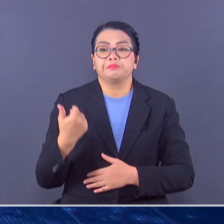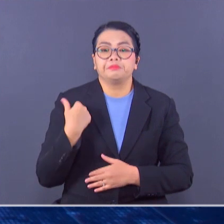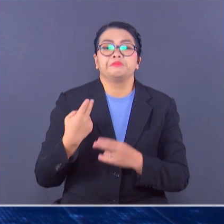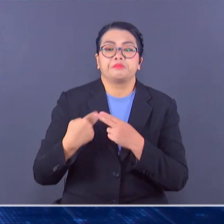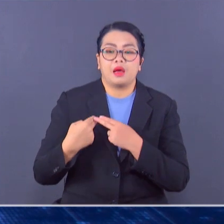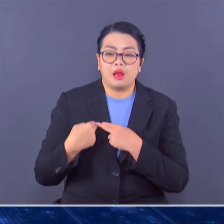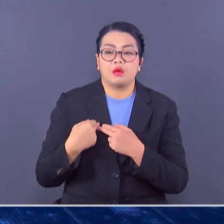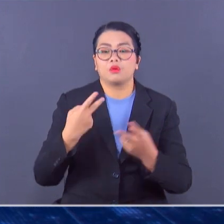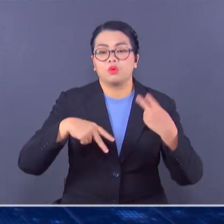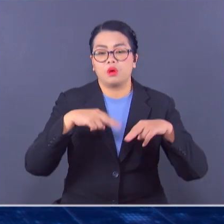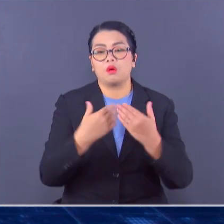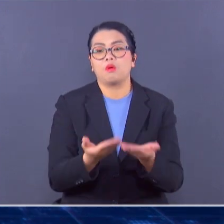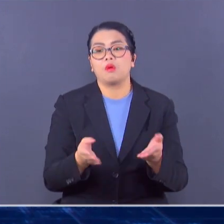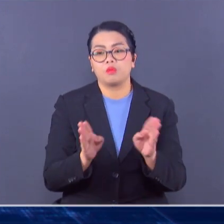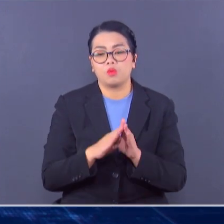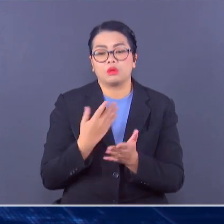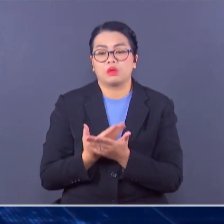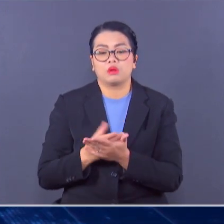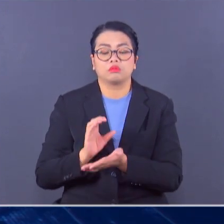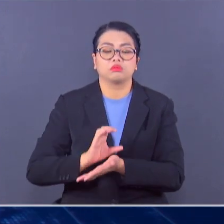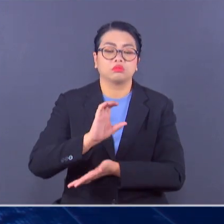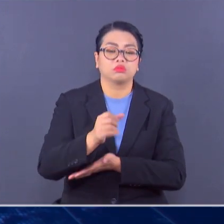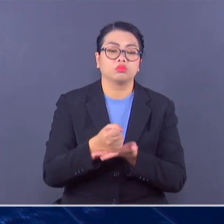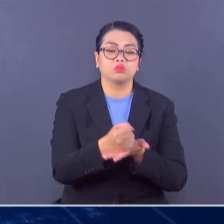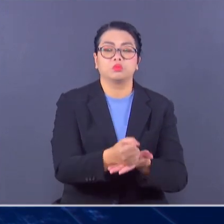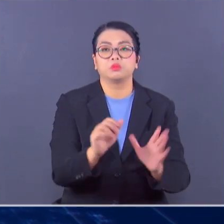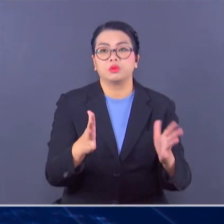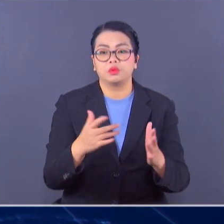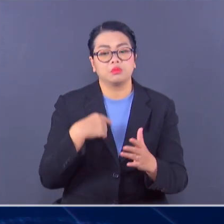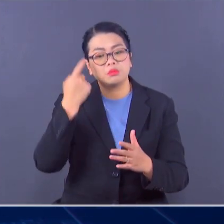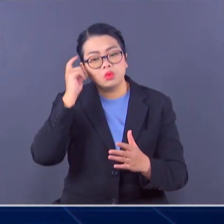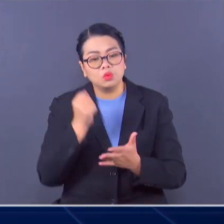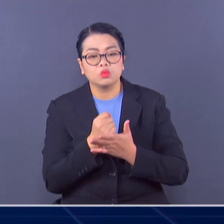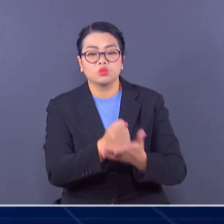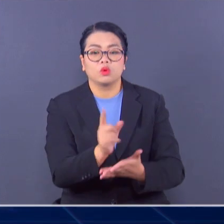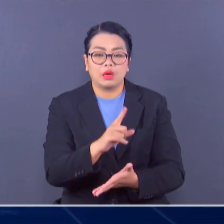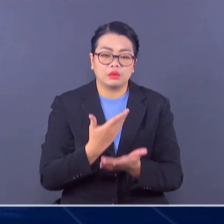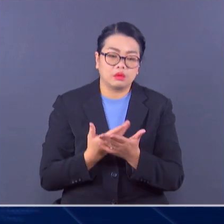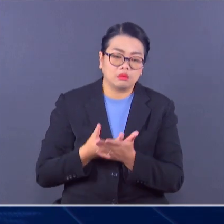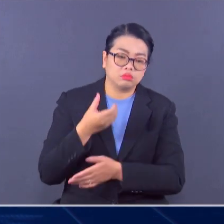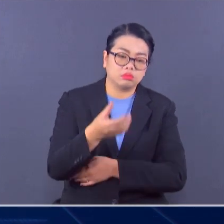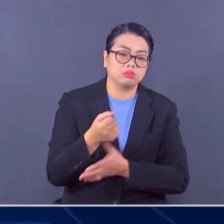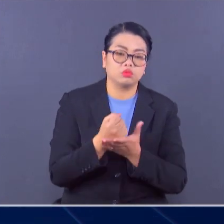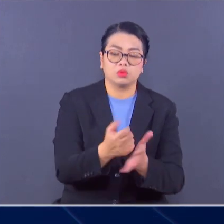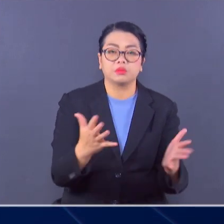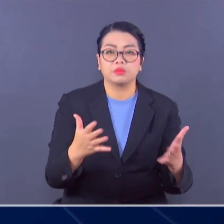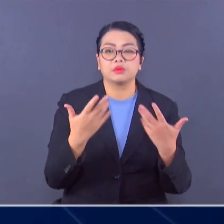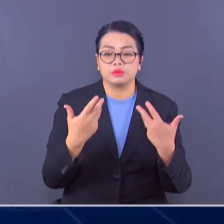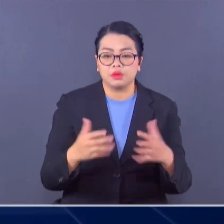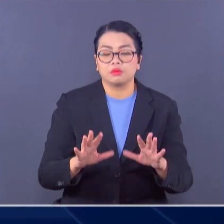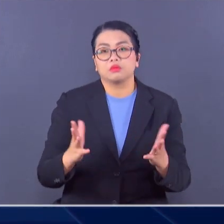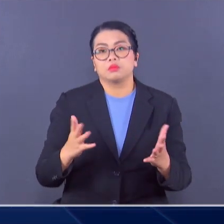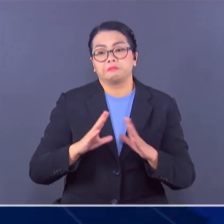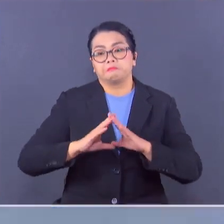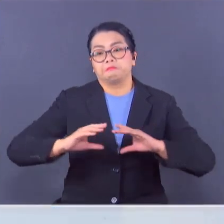ต้ดูละครอบครัวตอนนี้ไม่มเงินก้อน เอีวยาเนี่ยไมรจะช่วยเหอยัไ ชดเฉยัไงแล้วหังจากนั้น